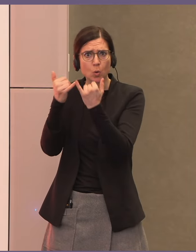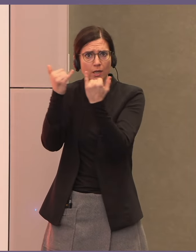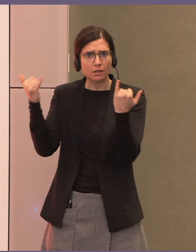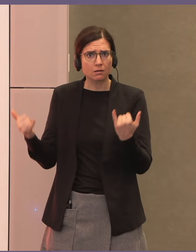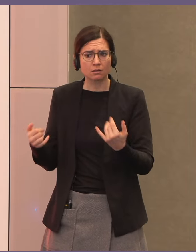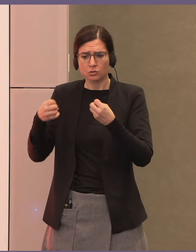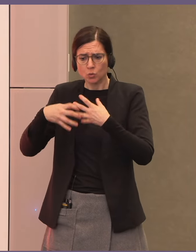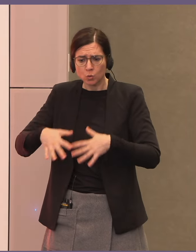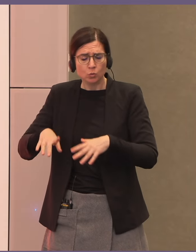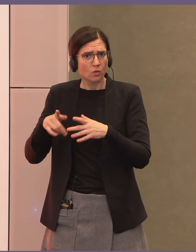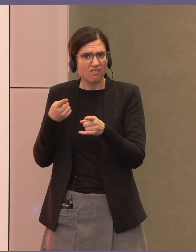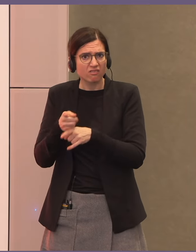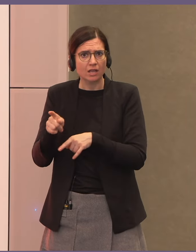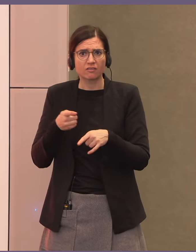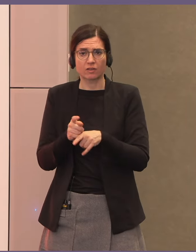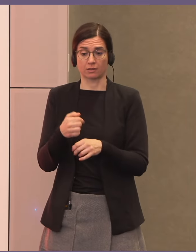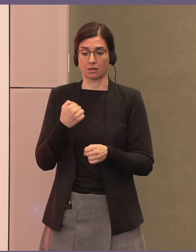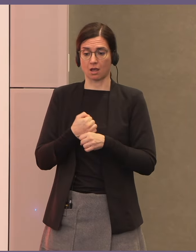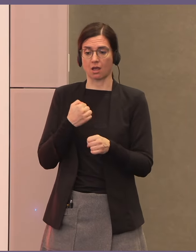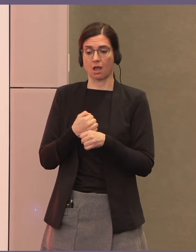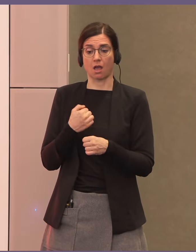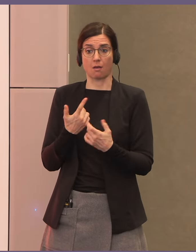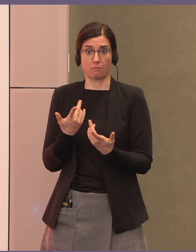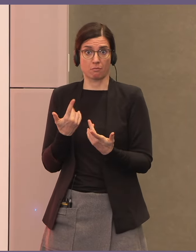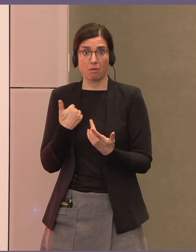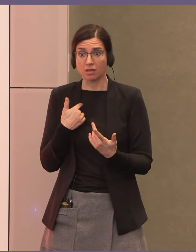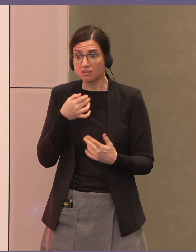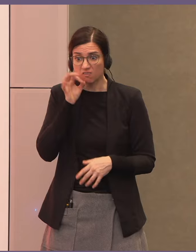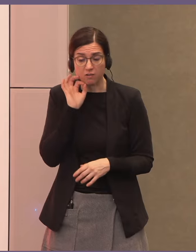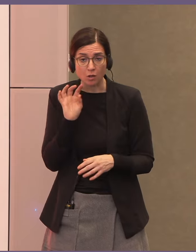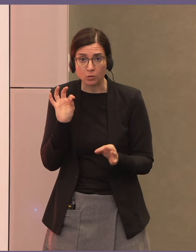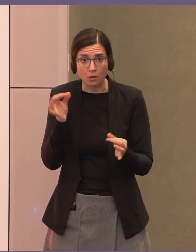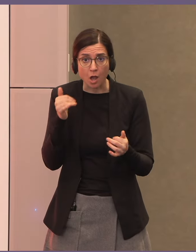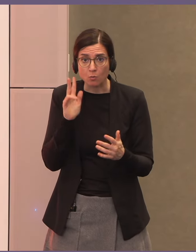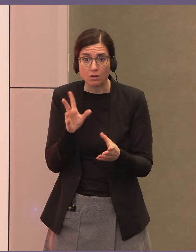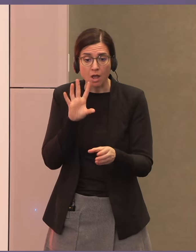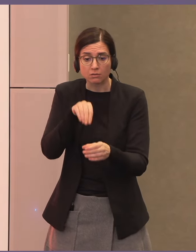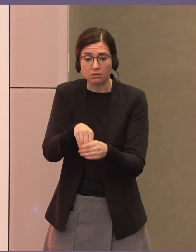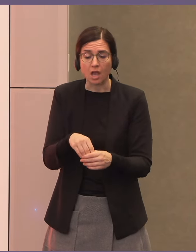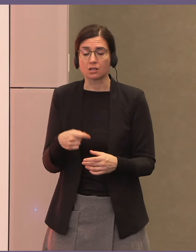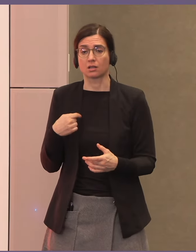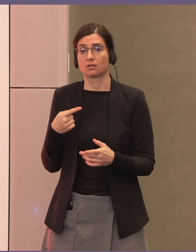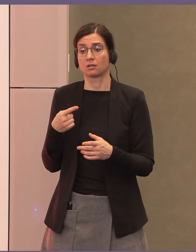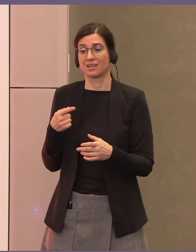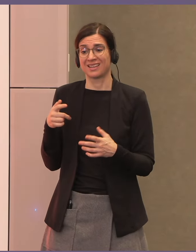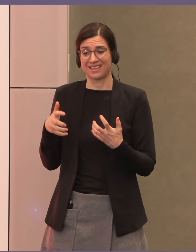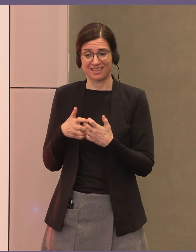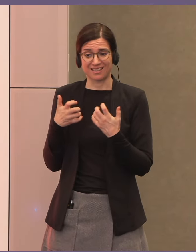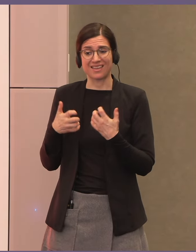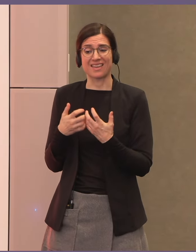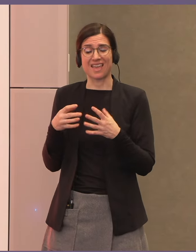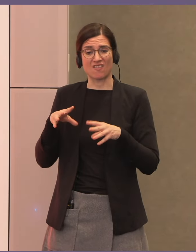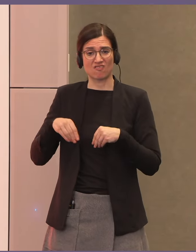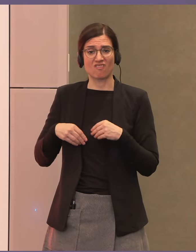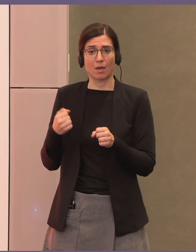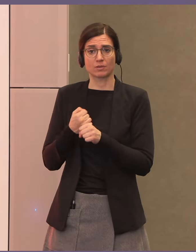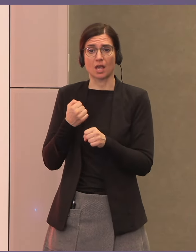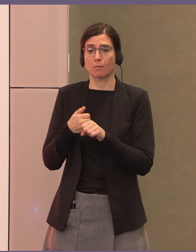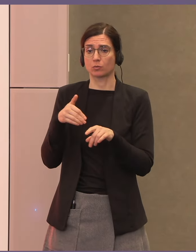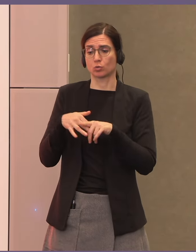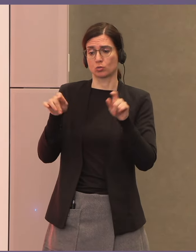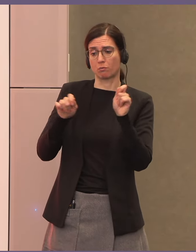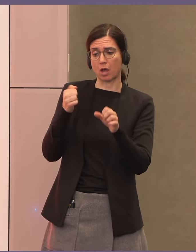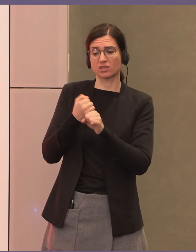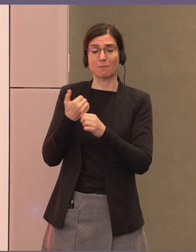Frauen weniger am Arbeitsmarkt teilnehmen und Erwerbsarbeit häufiger und länger unterbrechen,